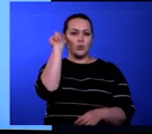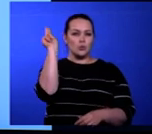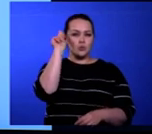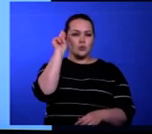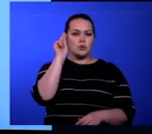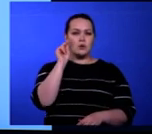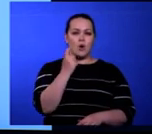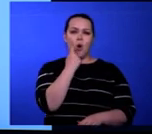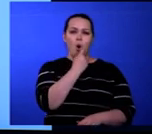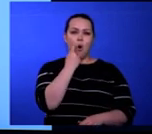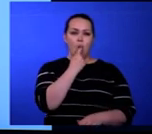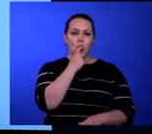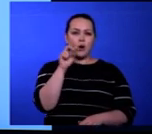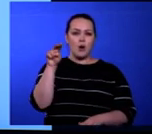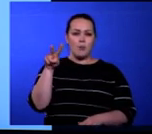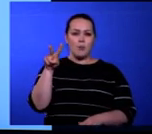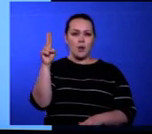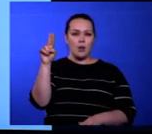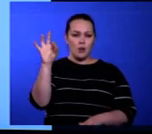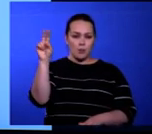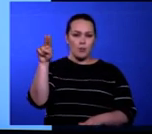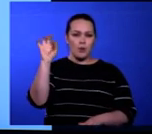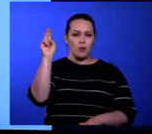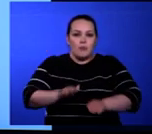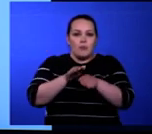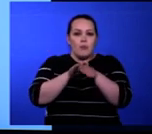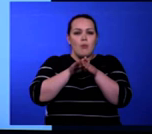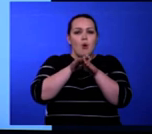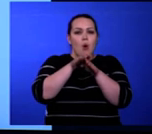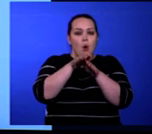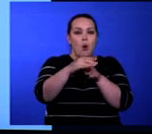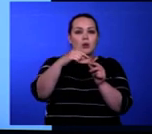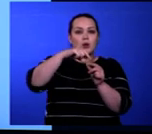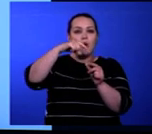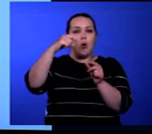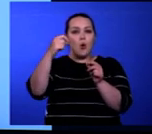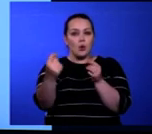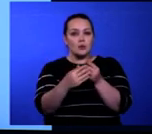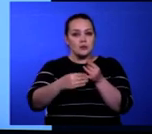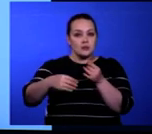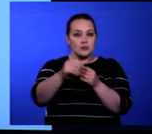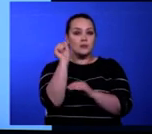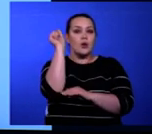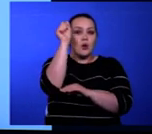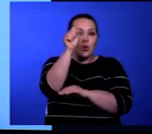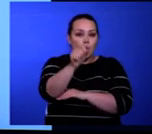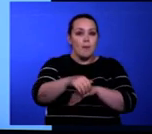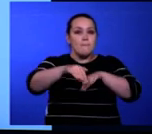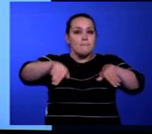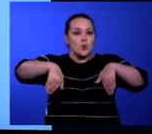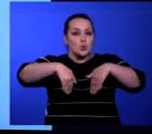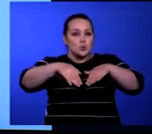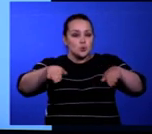Совершенно верно. Сладок. Полный колос к земле клонится, пустой к